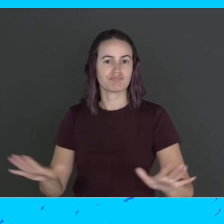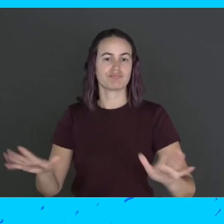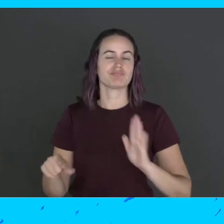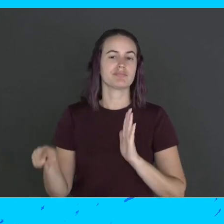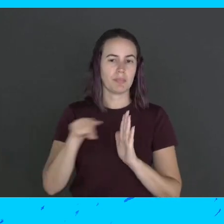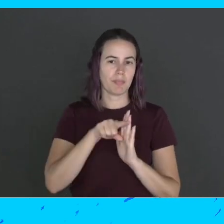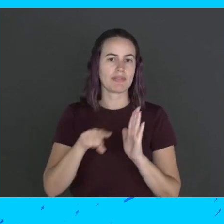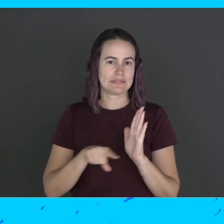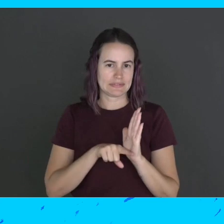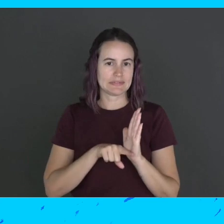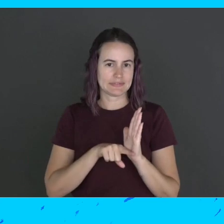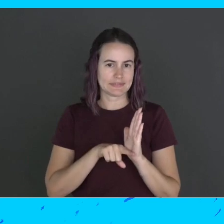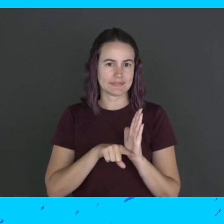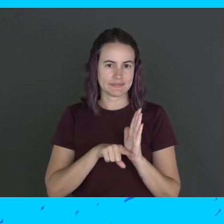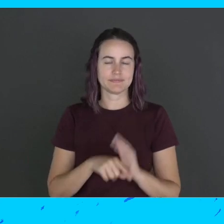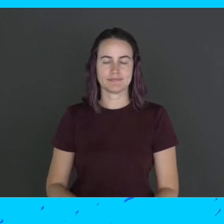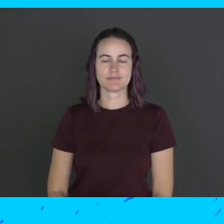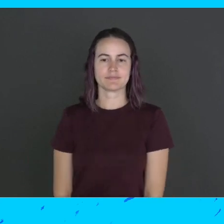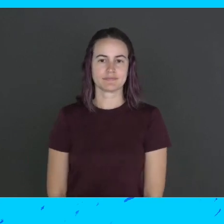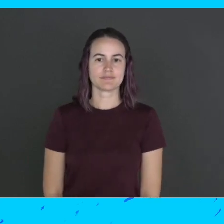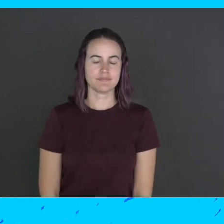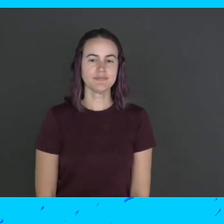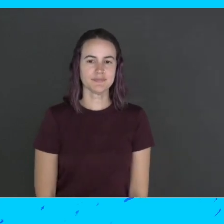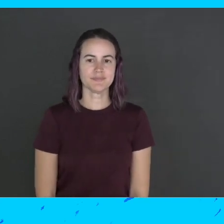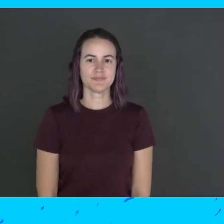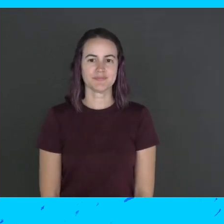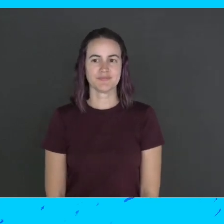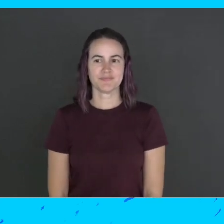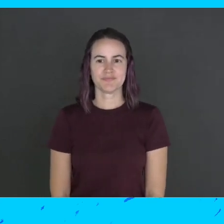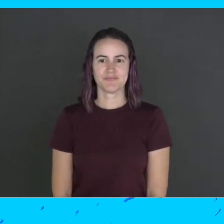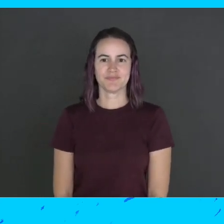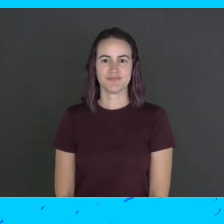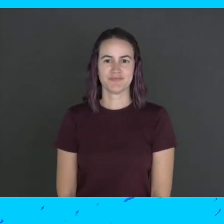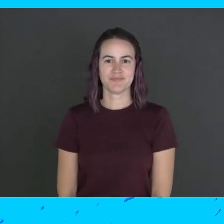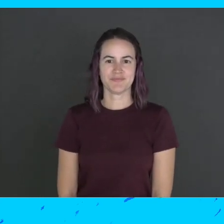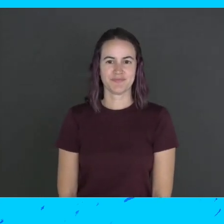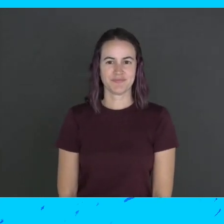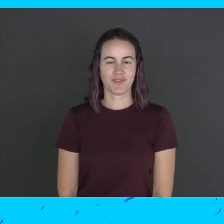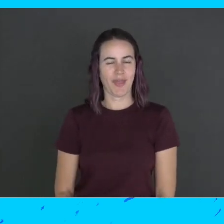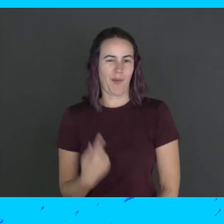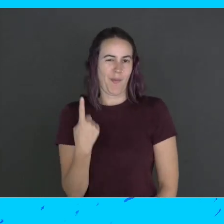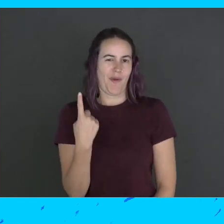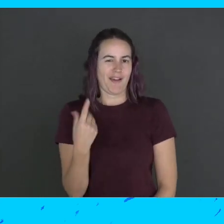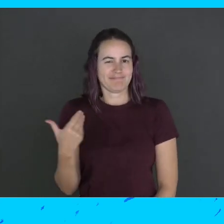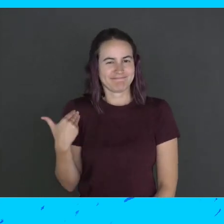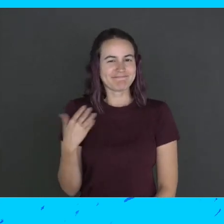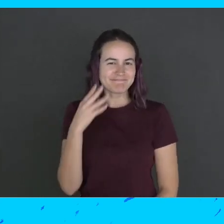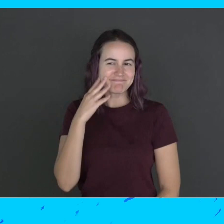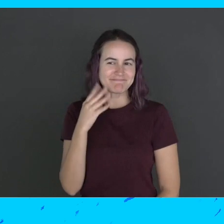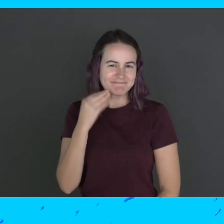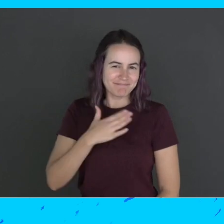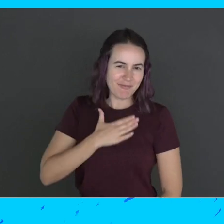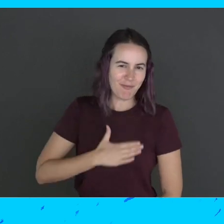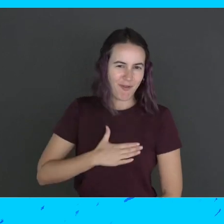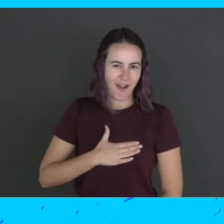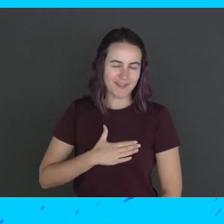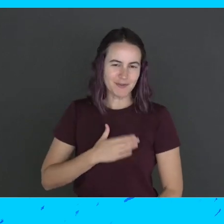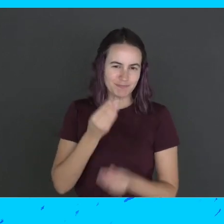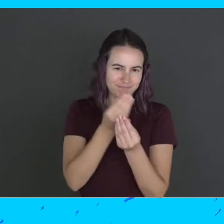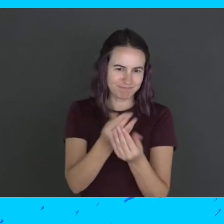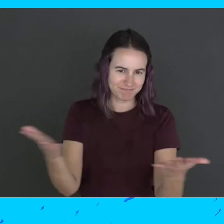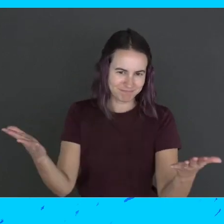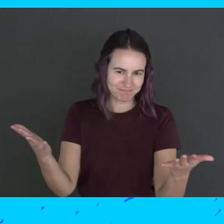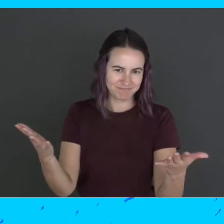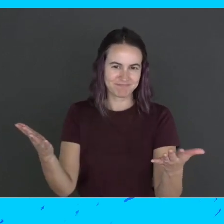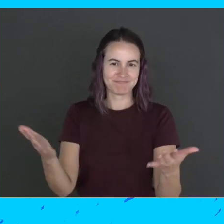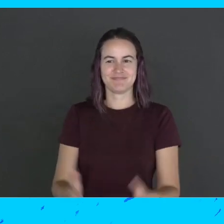adolescents. Et mettre en contact tous les individus et toutes les parties